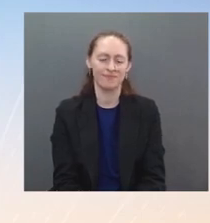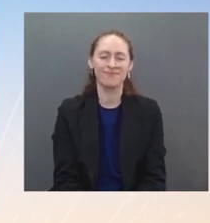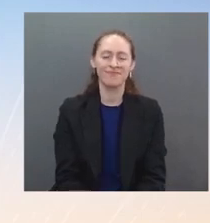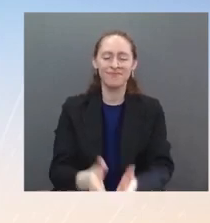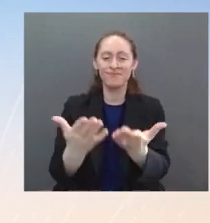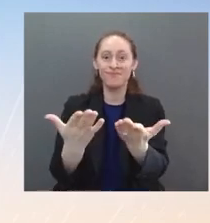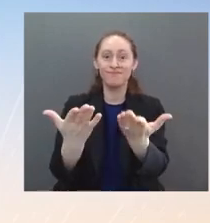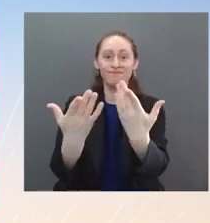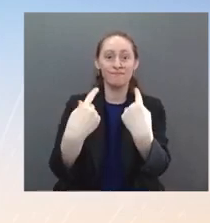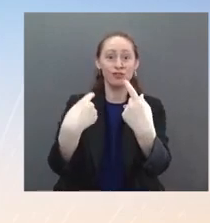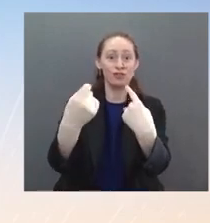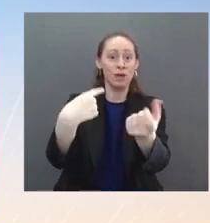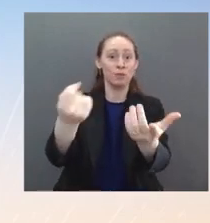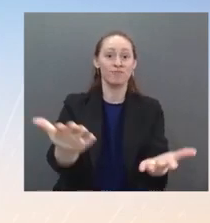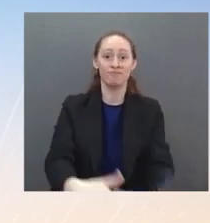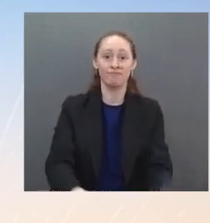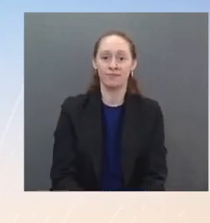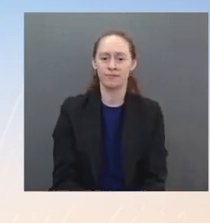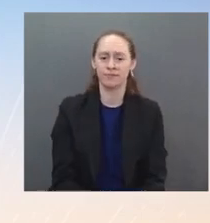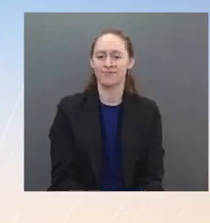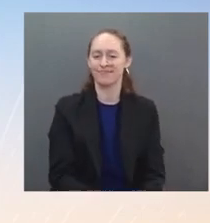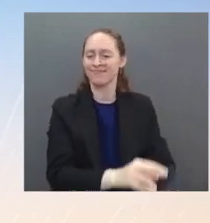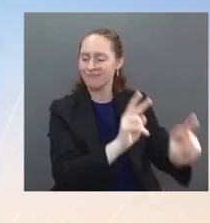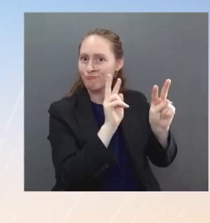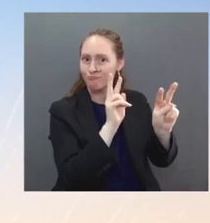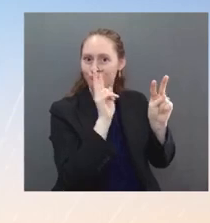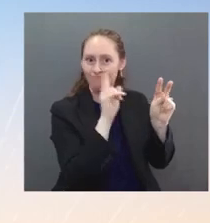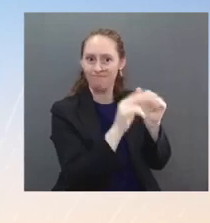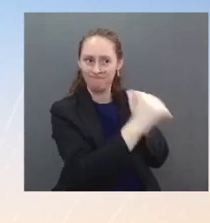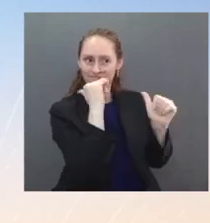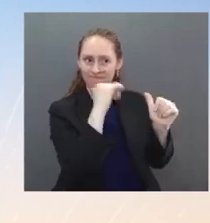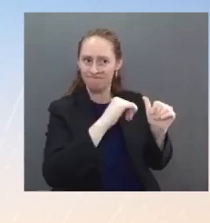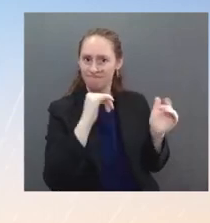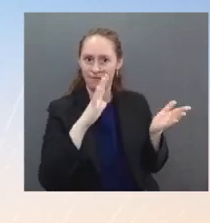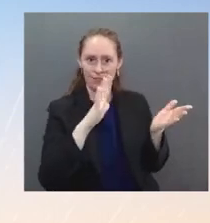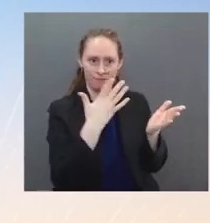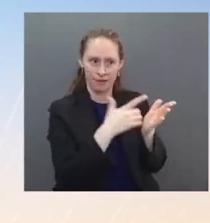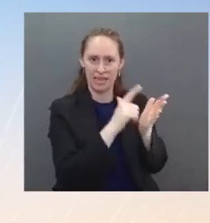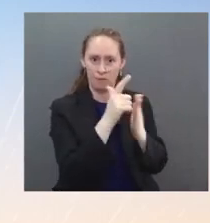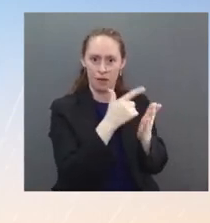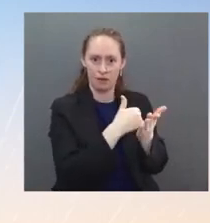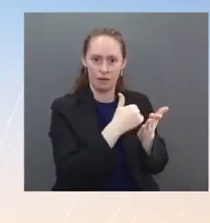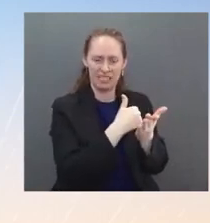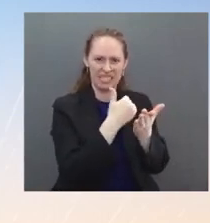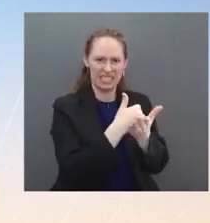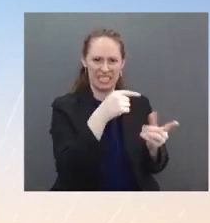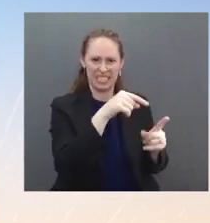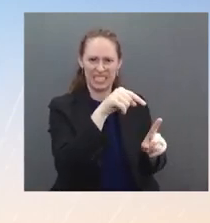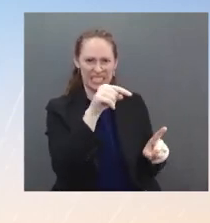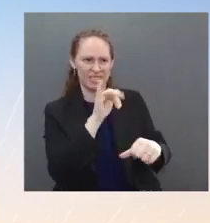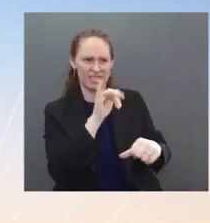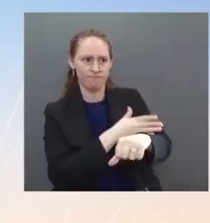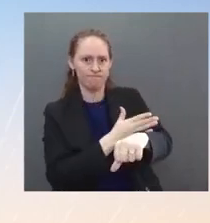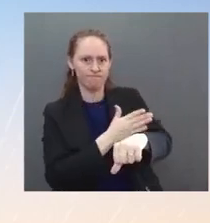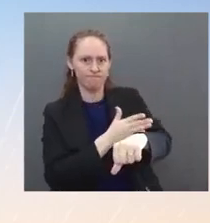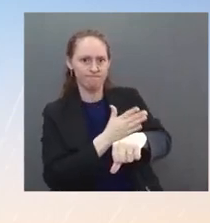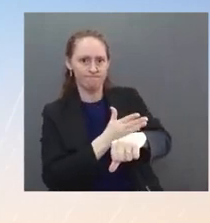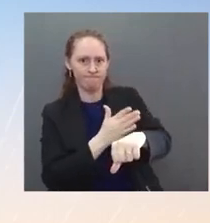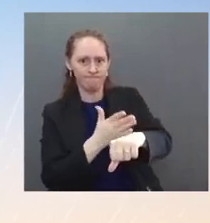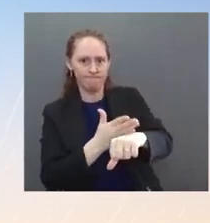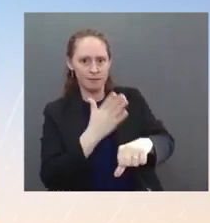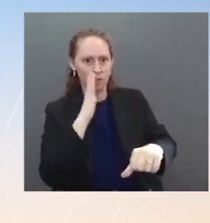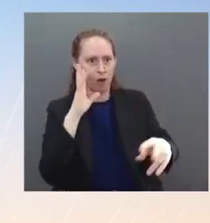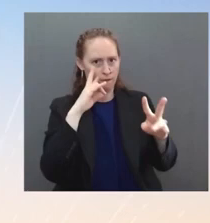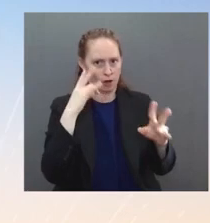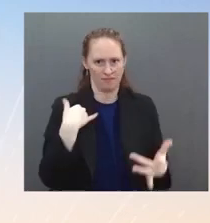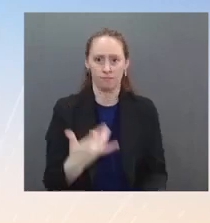Theo Reuters, một nhà ngoại giao cấp cao của Liên hiệp Âu Châu ủng hộ quan điểm của Bedingfield, cho rằng đánh giá của Mỹ phù hợp với suy nghĩ